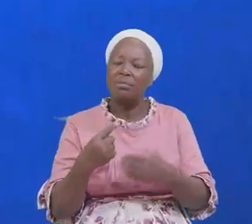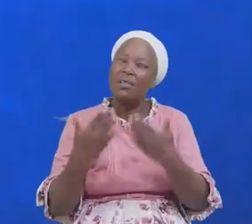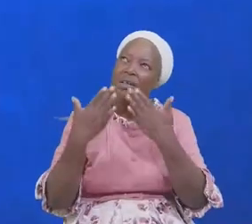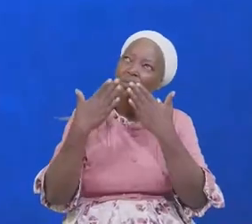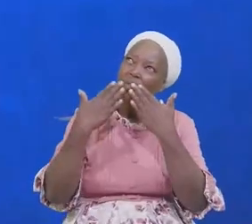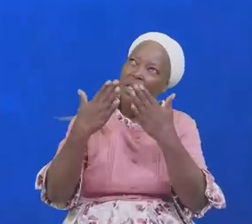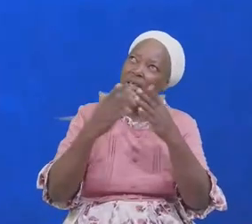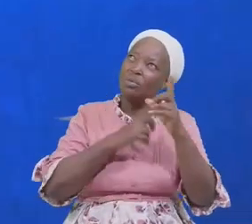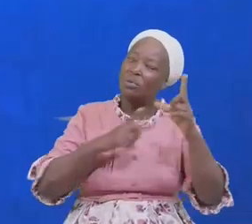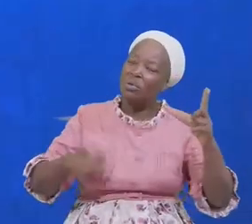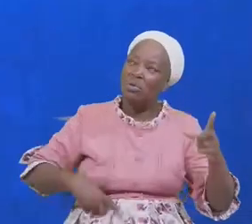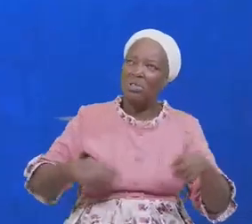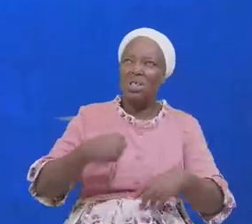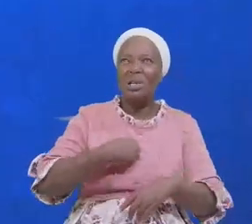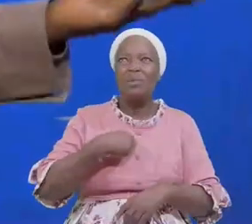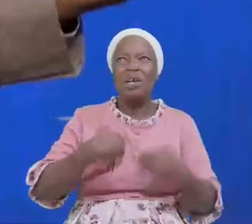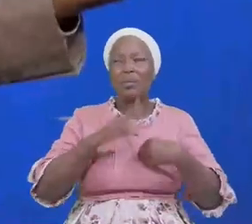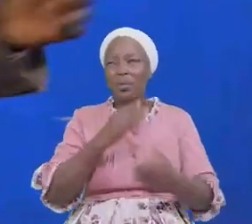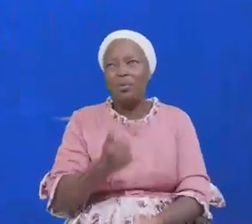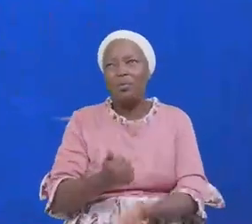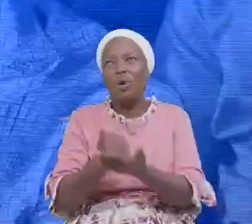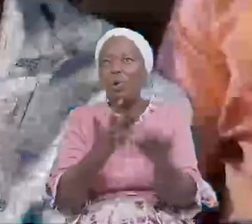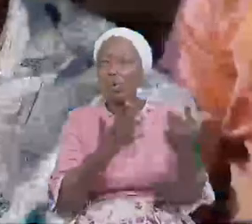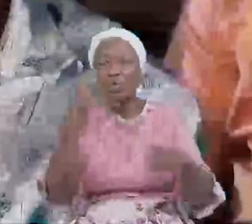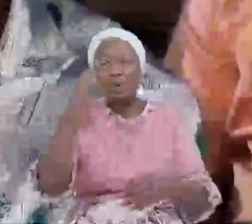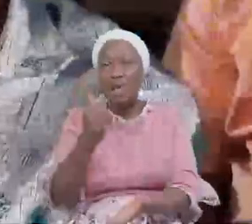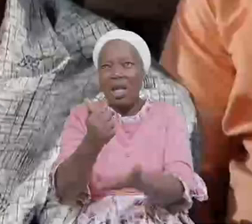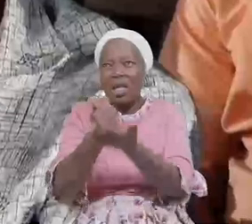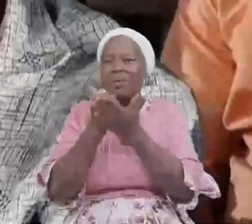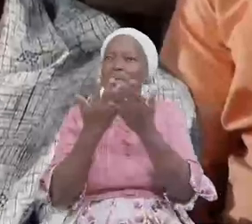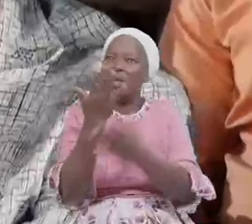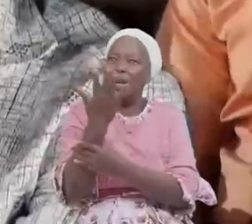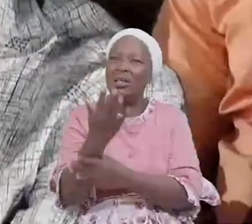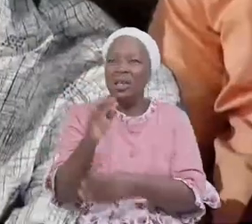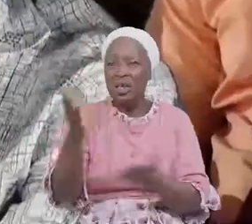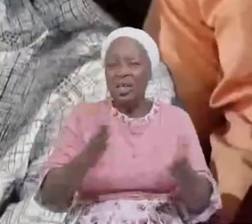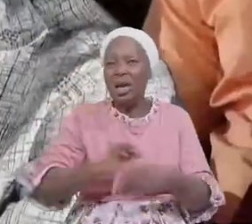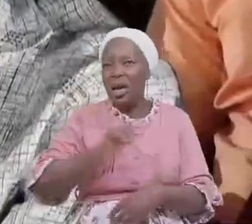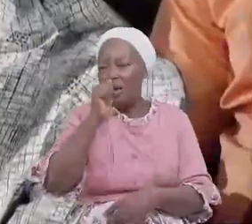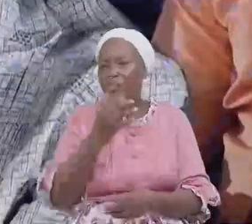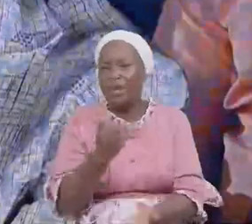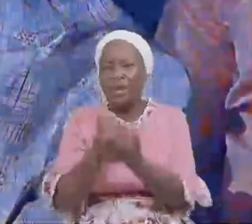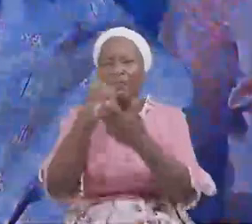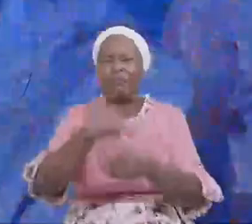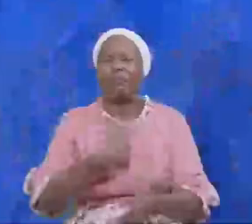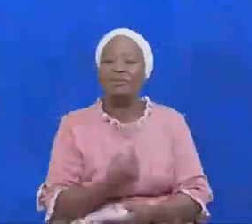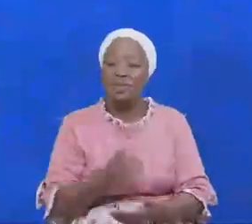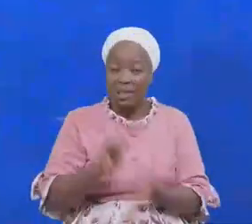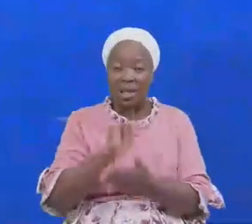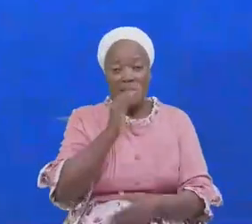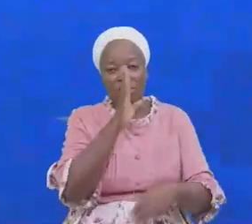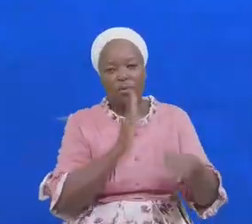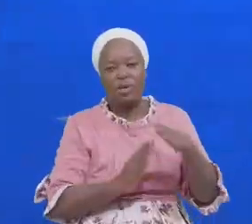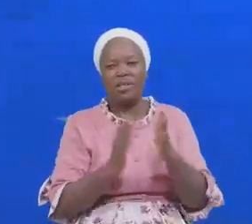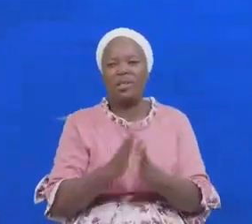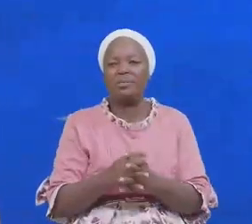L'humilité dira, Seigneur, oh merci. Je cherchais une main de secours. Vraiment, me voici. Aide-moi. Ça, c'est ça